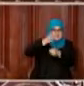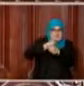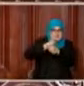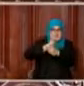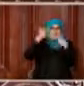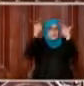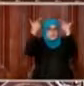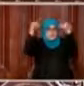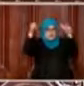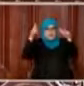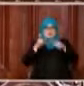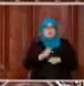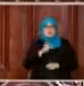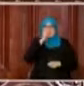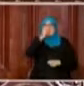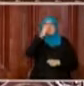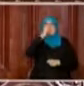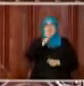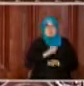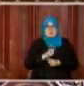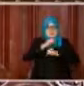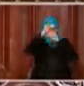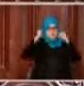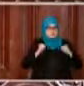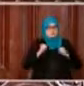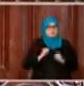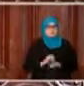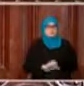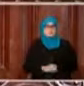الحرية وفي الكرامة الوطنية.